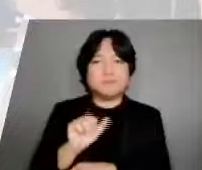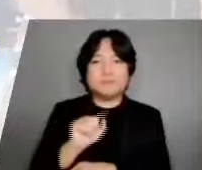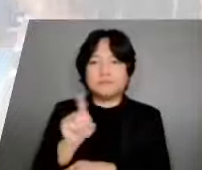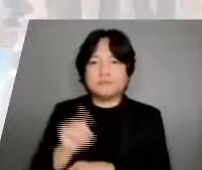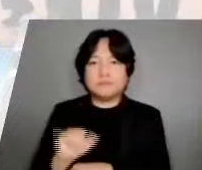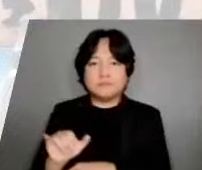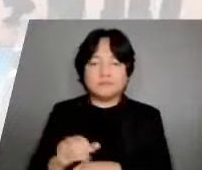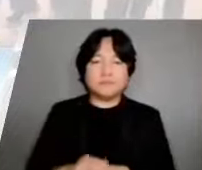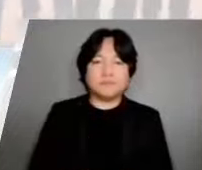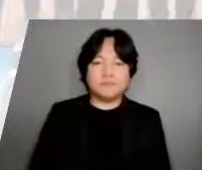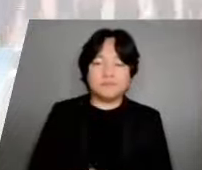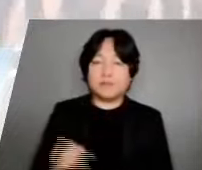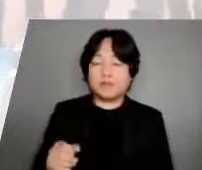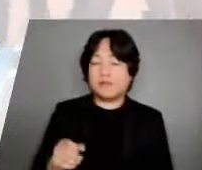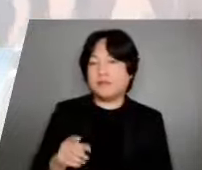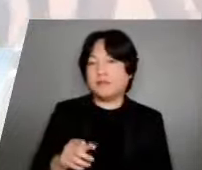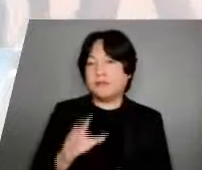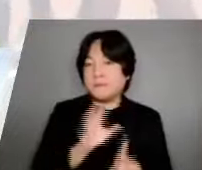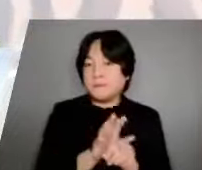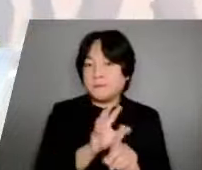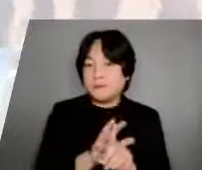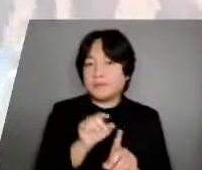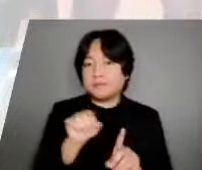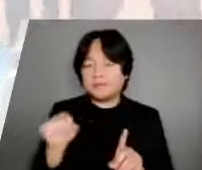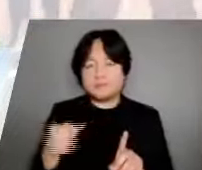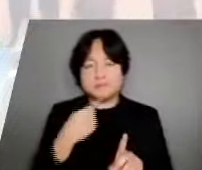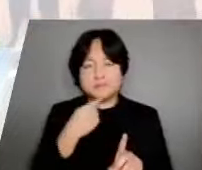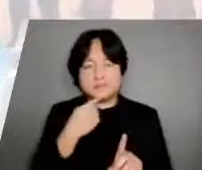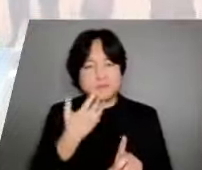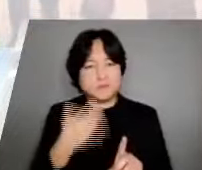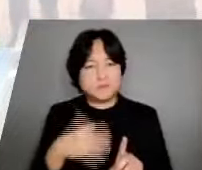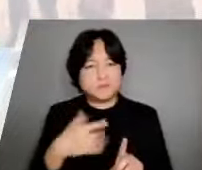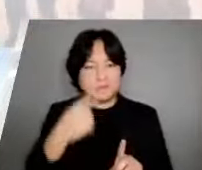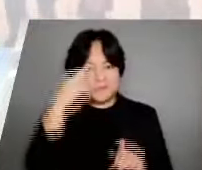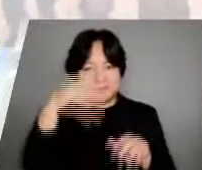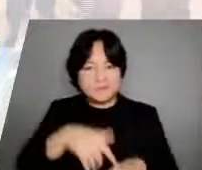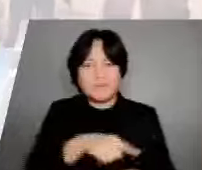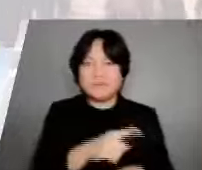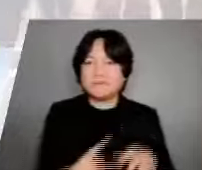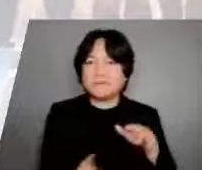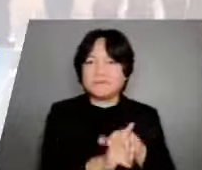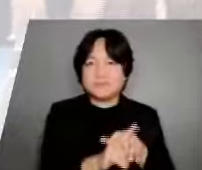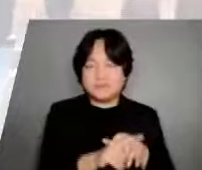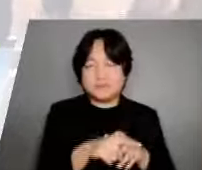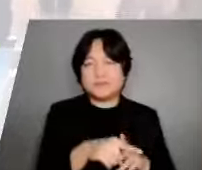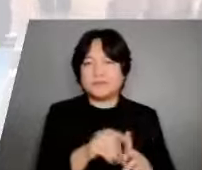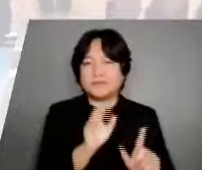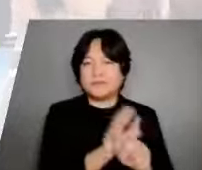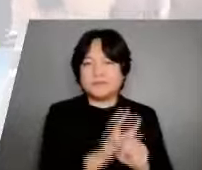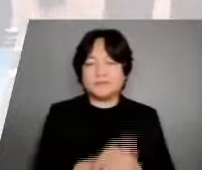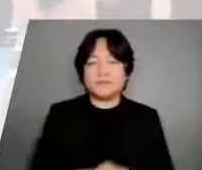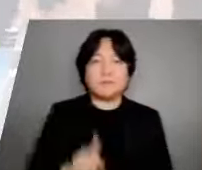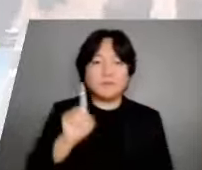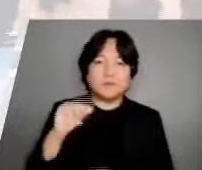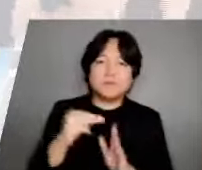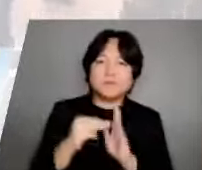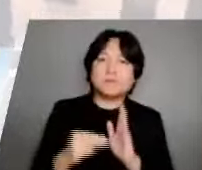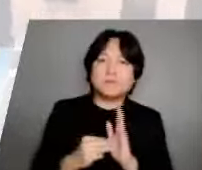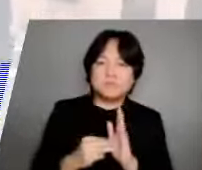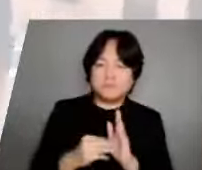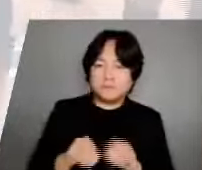ARMY, ikinatuwa ang surprise ng kanilang idols. May magit 1 million views ng challenge sa TikTok.